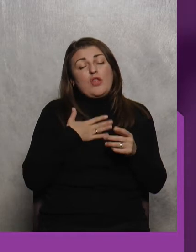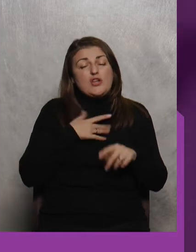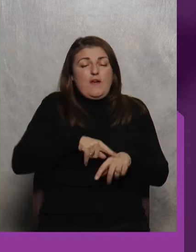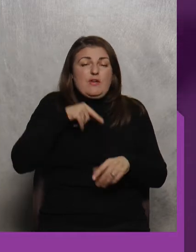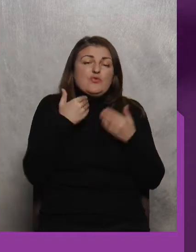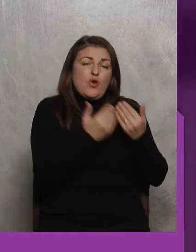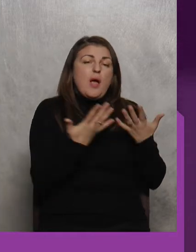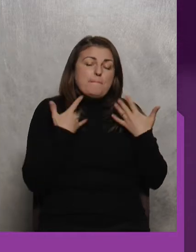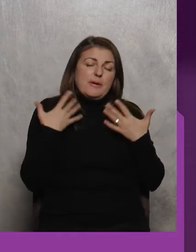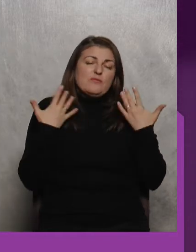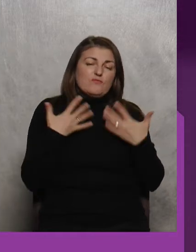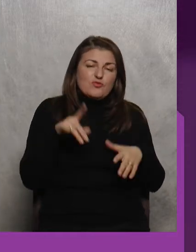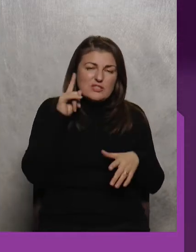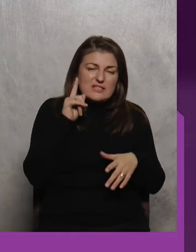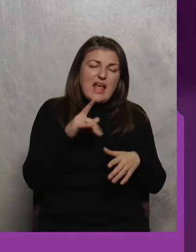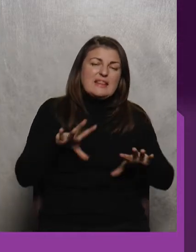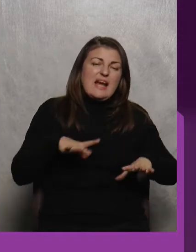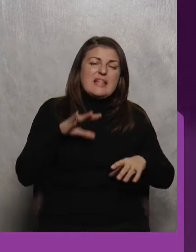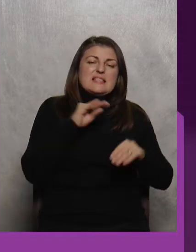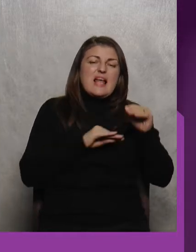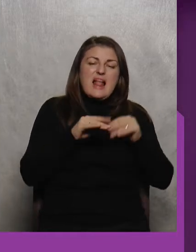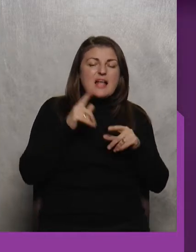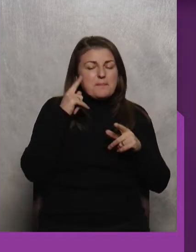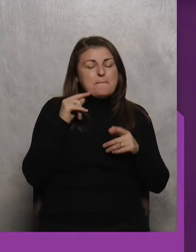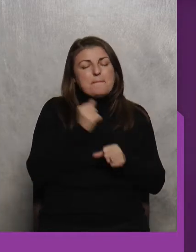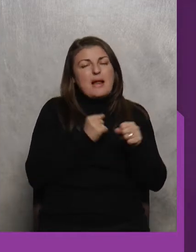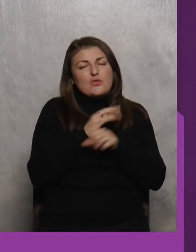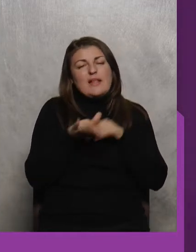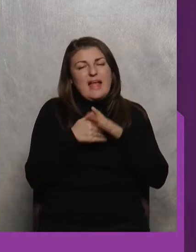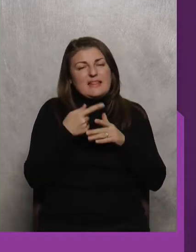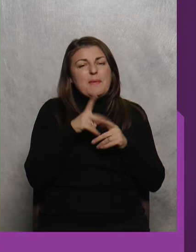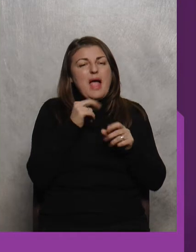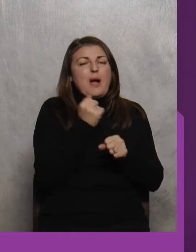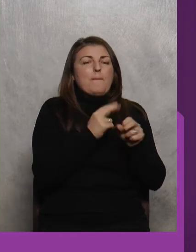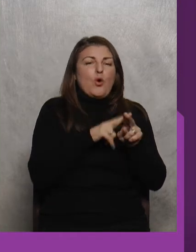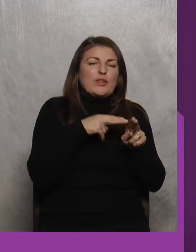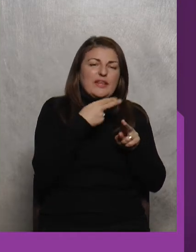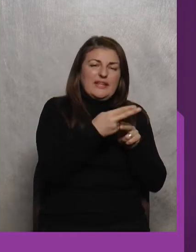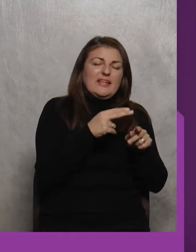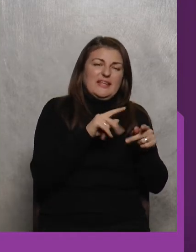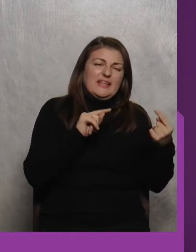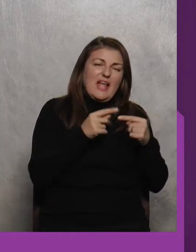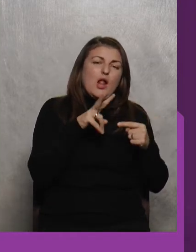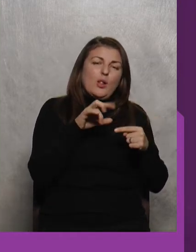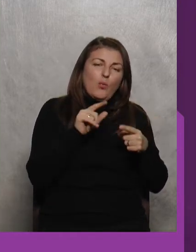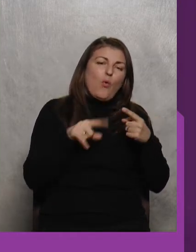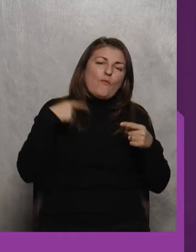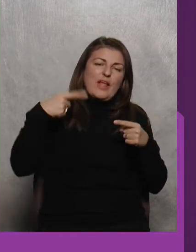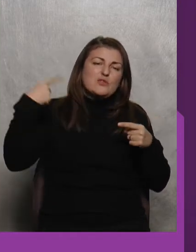його, і ми вже, тренерський склад працює над тим, як протидіяти Луку в